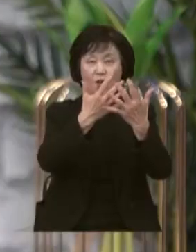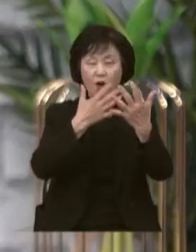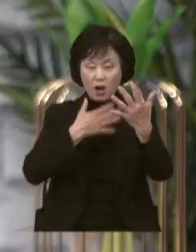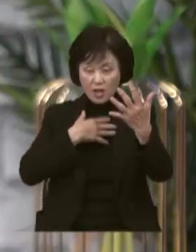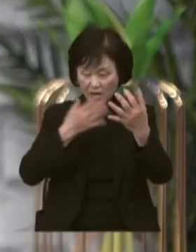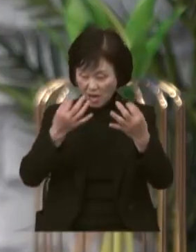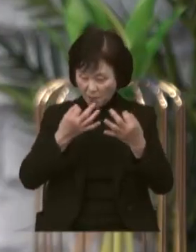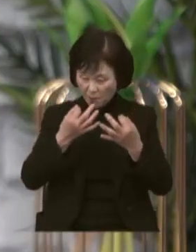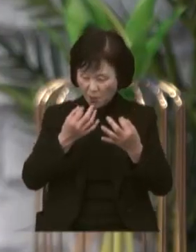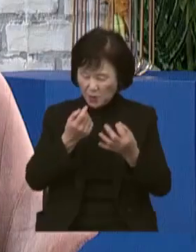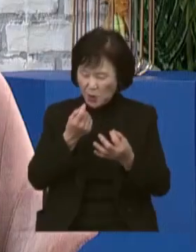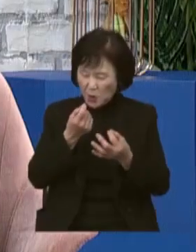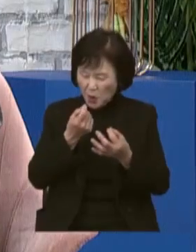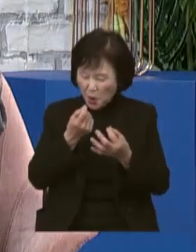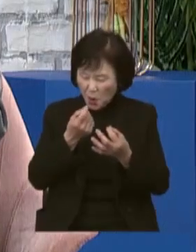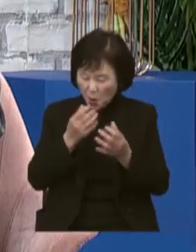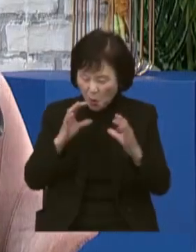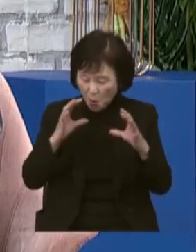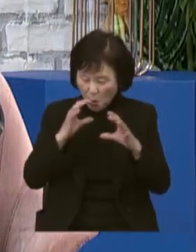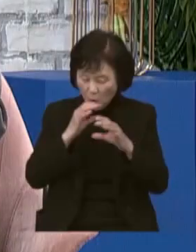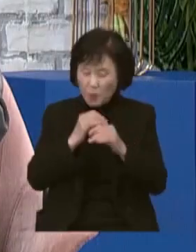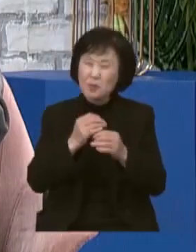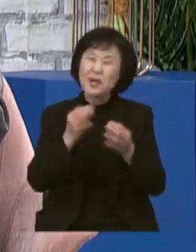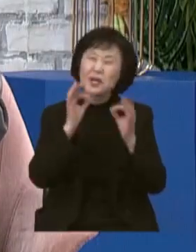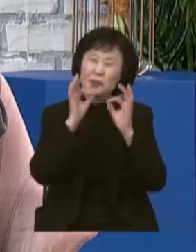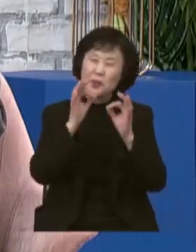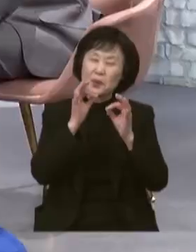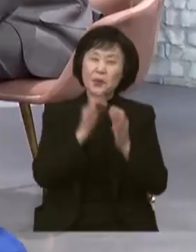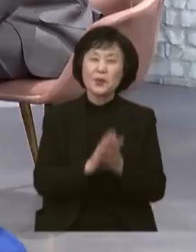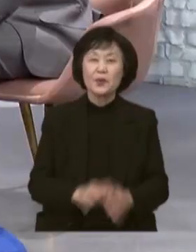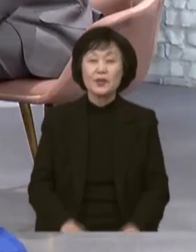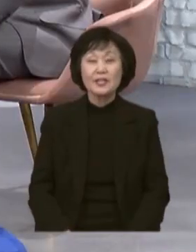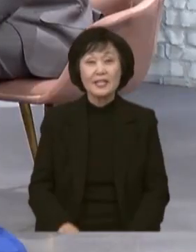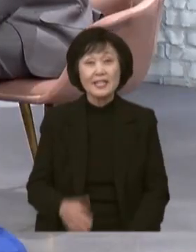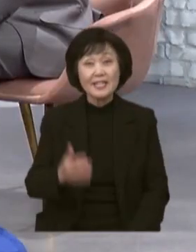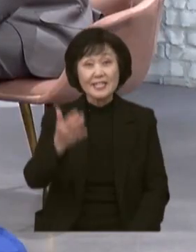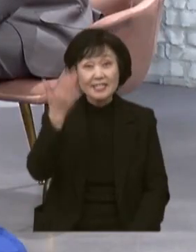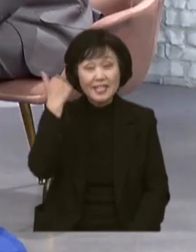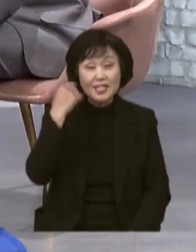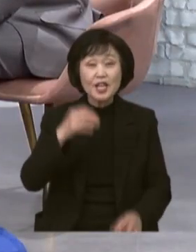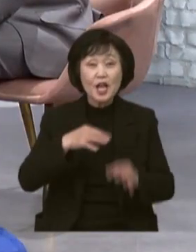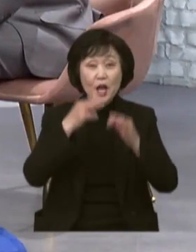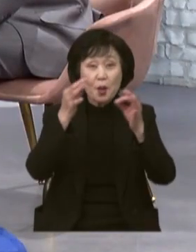어, 반주는 없어요. 제 반주 없어요. 네.